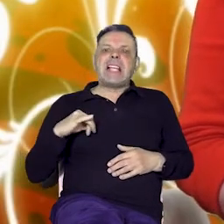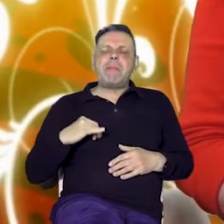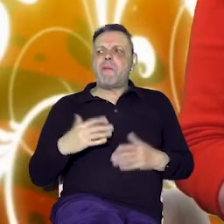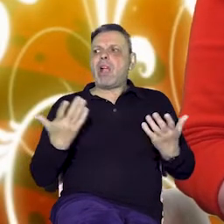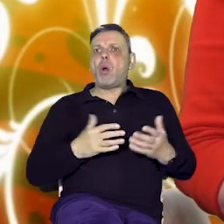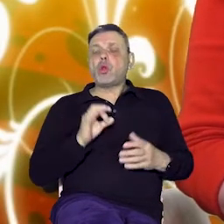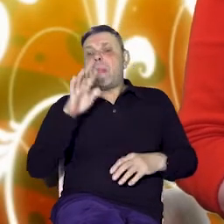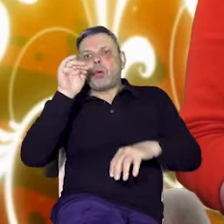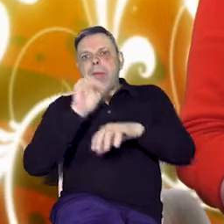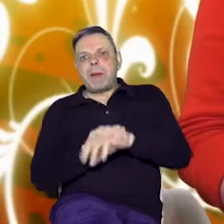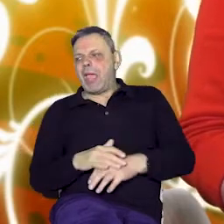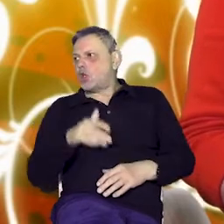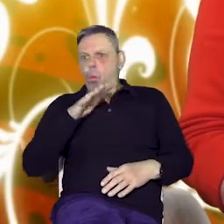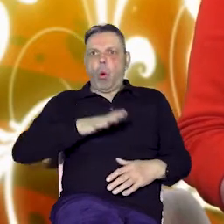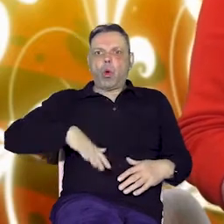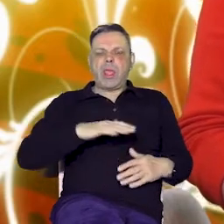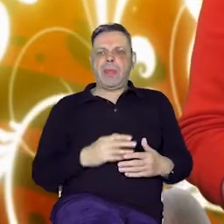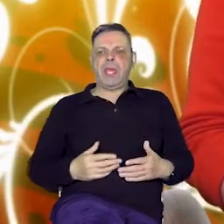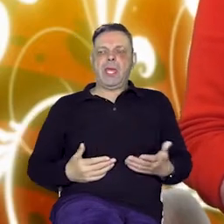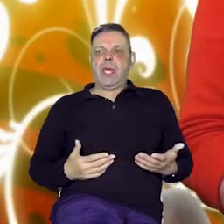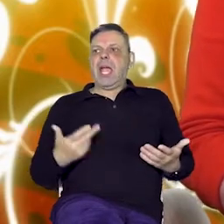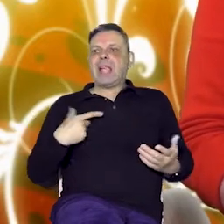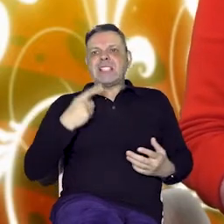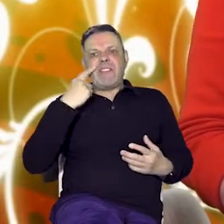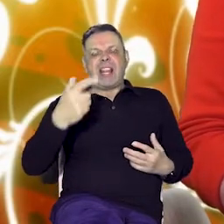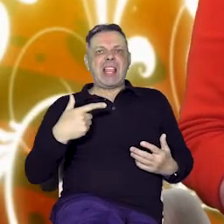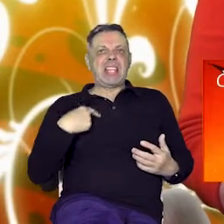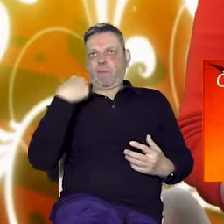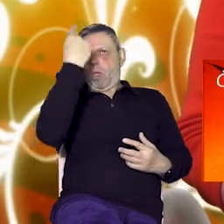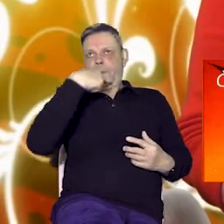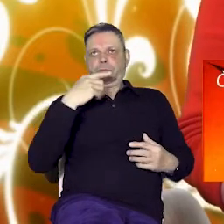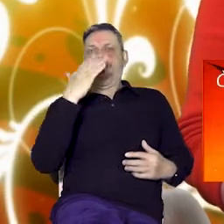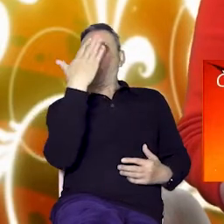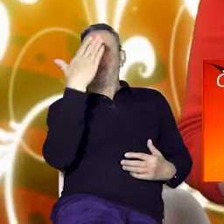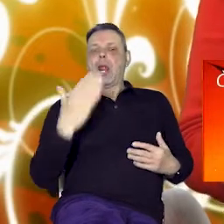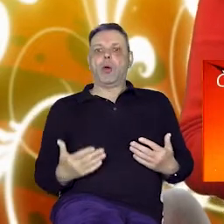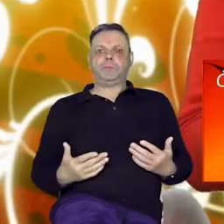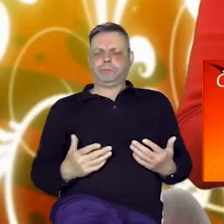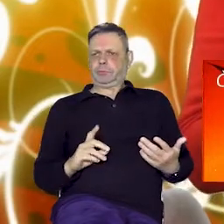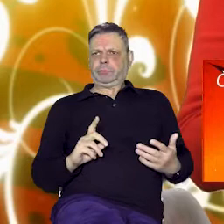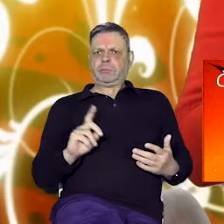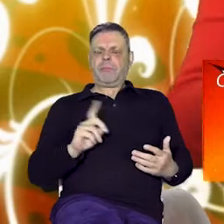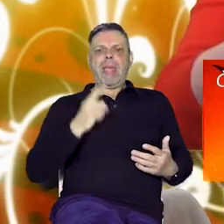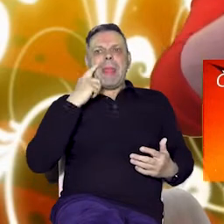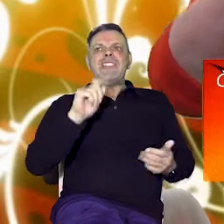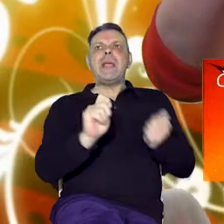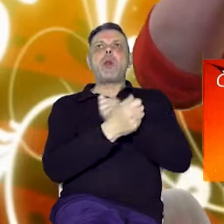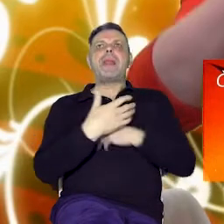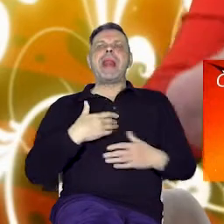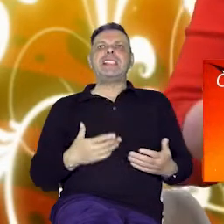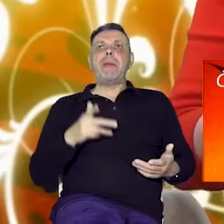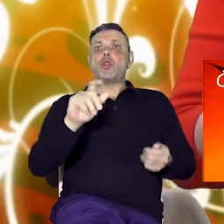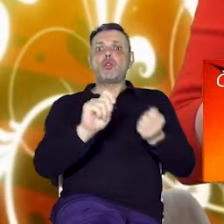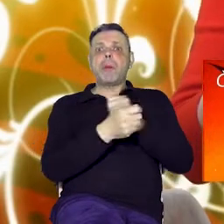ne primjećuje u okolini? Gledajte, čak kad se vi gledate u svoj odraz u zrcalu, pa ne vidite promjene na sebi. Tu su promjene